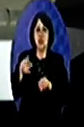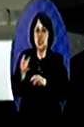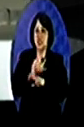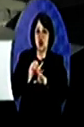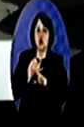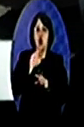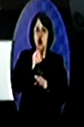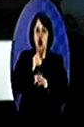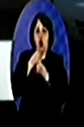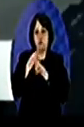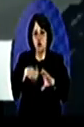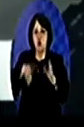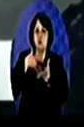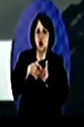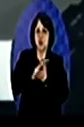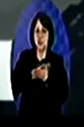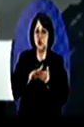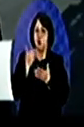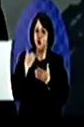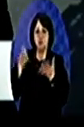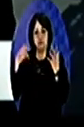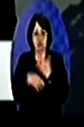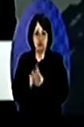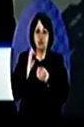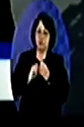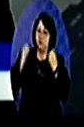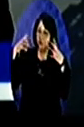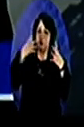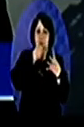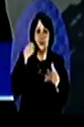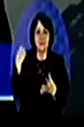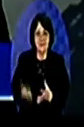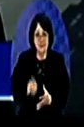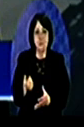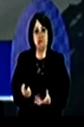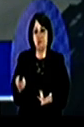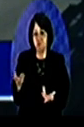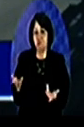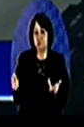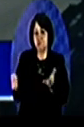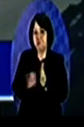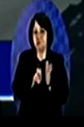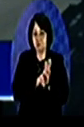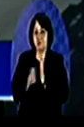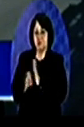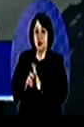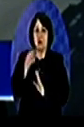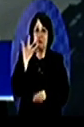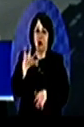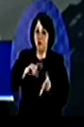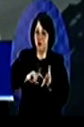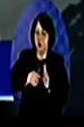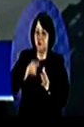энэ 285 айлыг хангана. Нэг байшин нэг метр хавд 400 орчим мянга барьж болж байна гэж сая бас хэлж байна. Ингээ бодох юм бол үндсэндээ бол 5 дахин бага